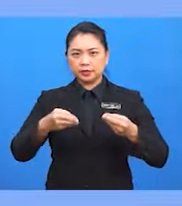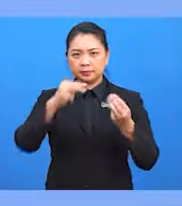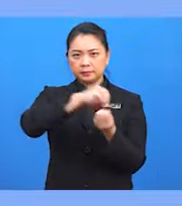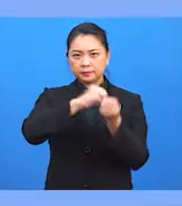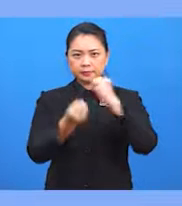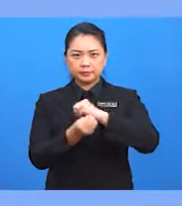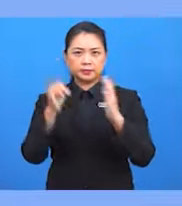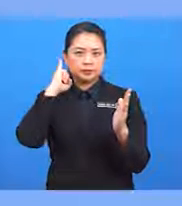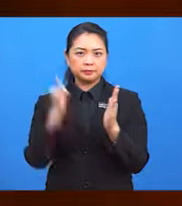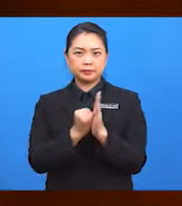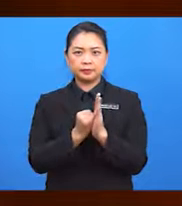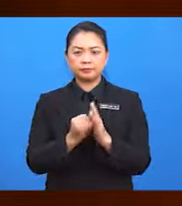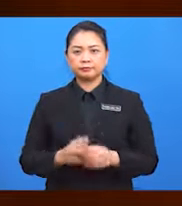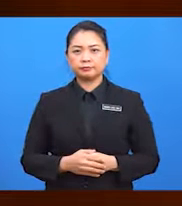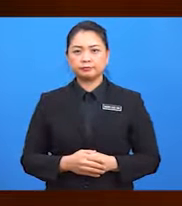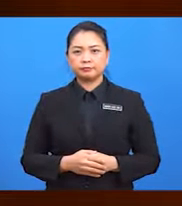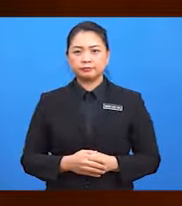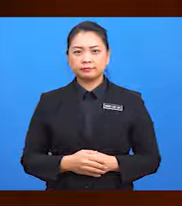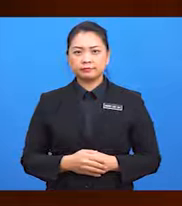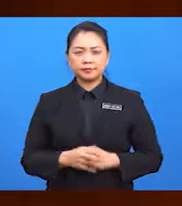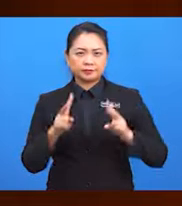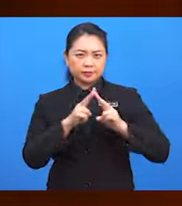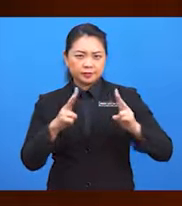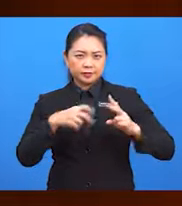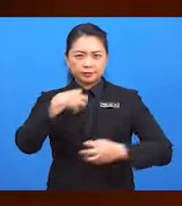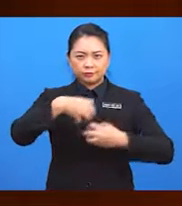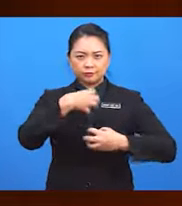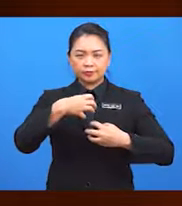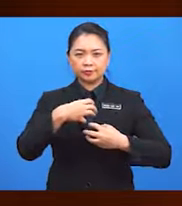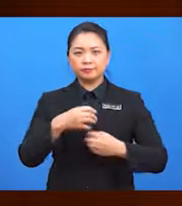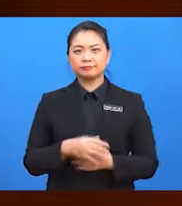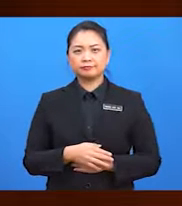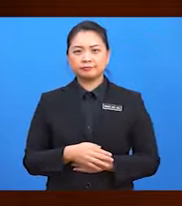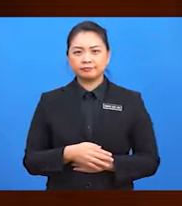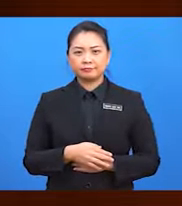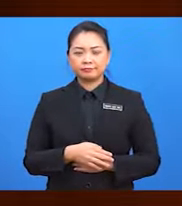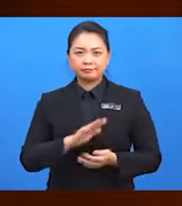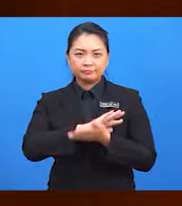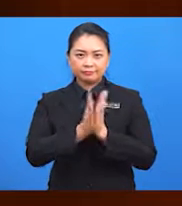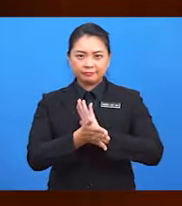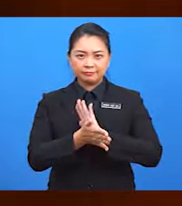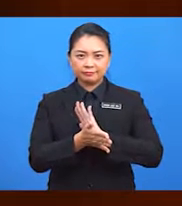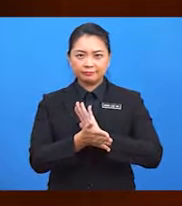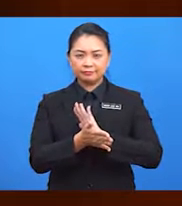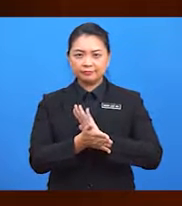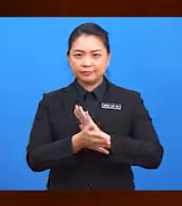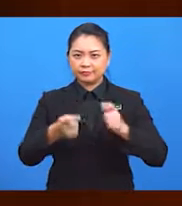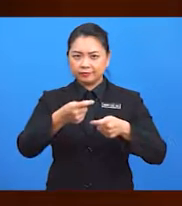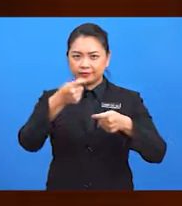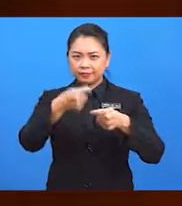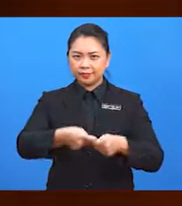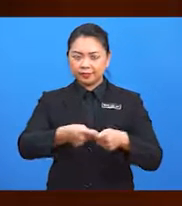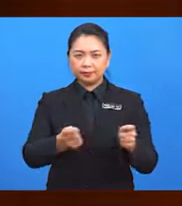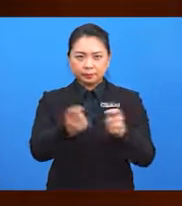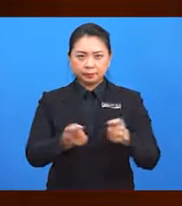manipulasi imej. Subtopik ini sangat menarik dan unik ya para pelajar. Jadi, kekalkan tempat duduk anda